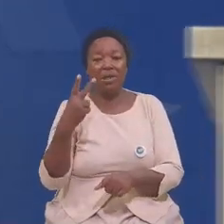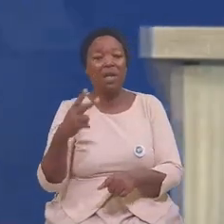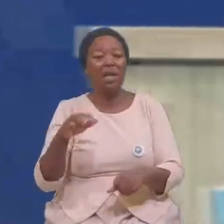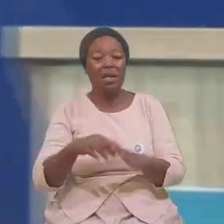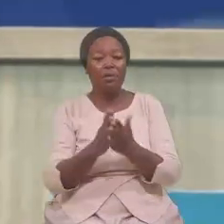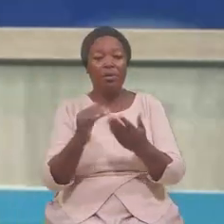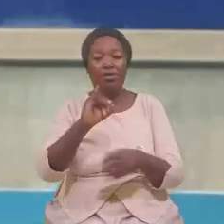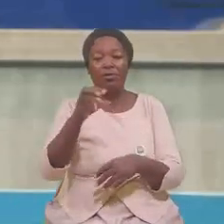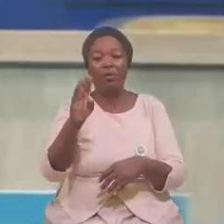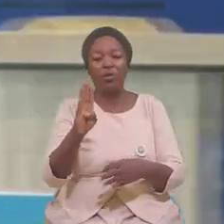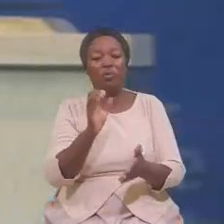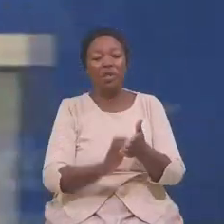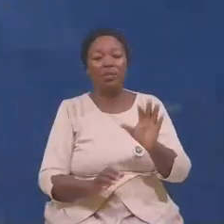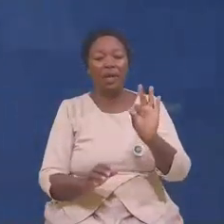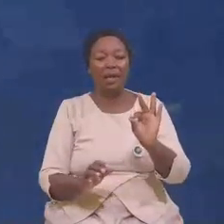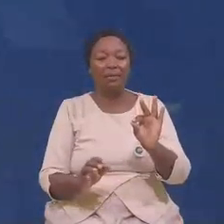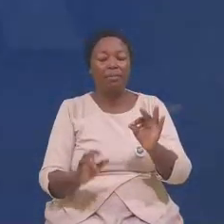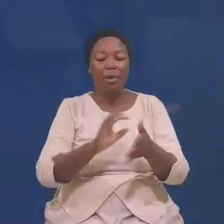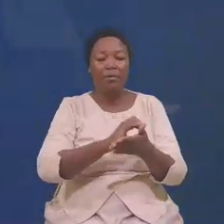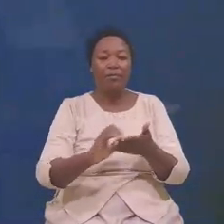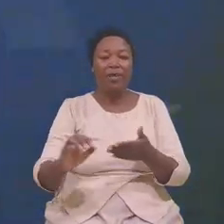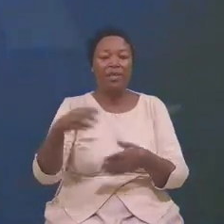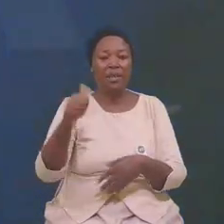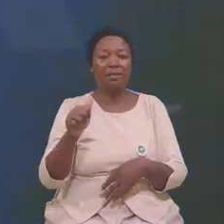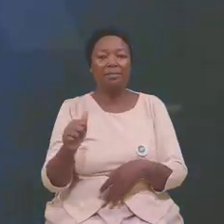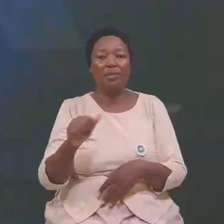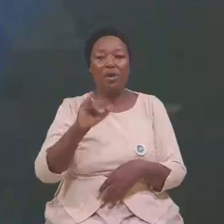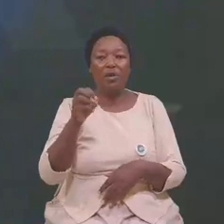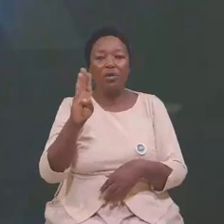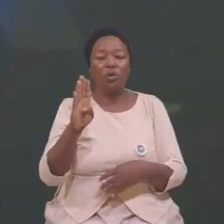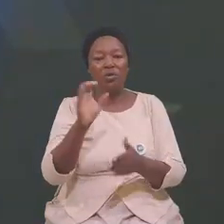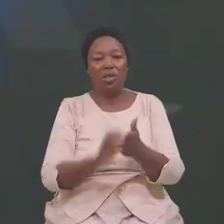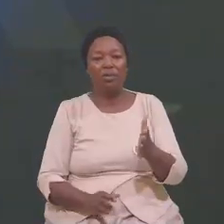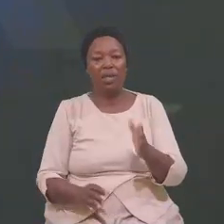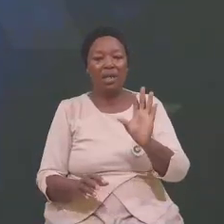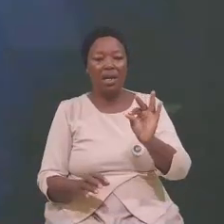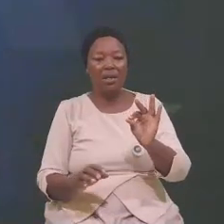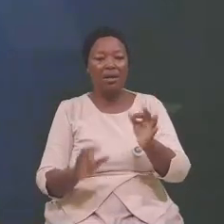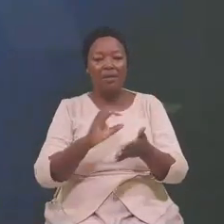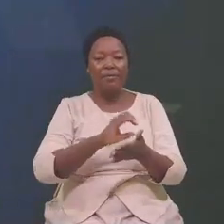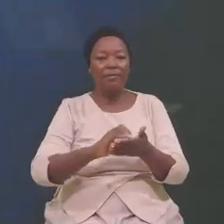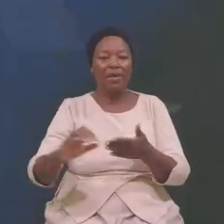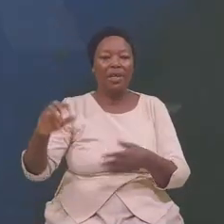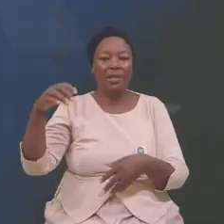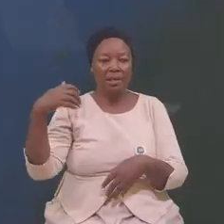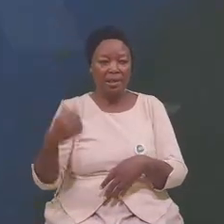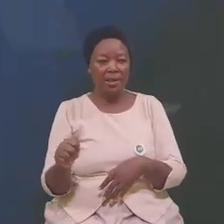Job 9, verset 10. Job 9, verset